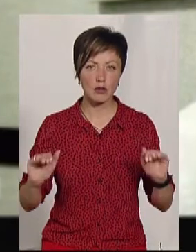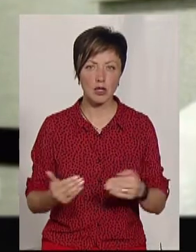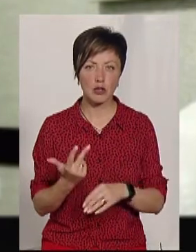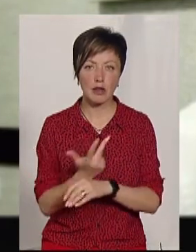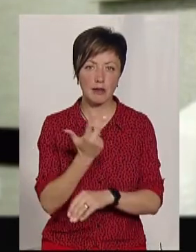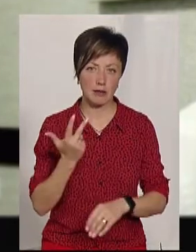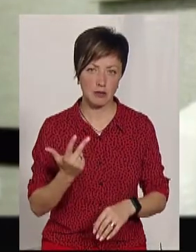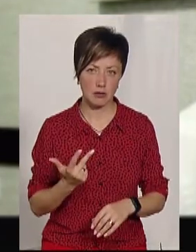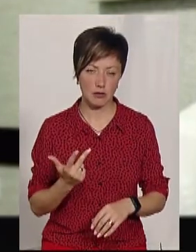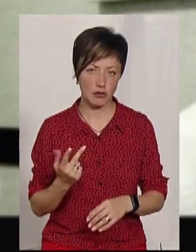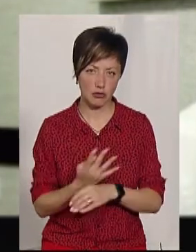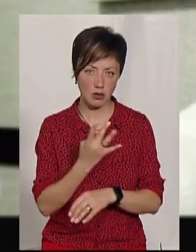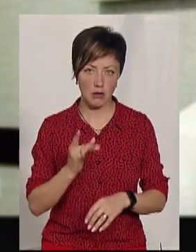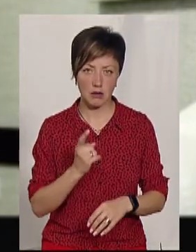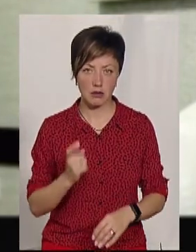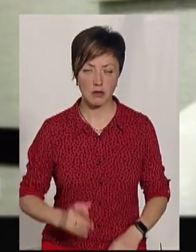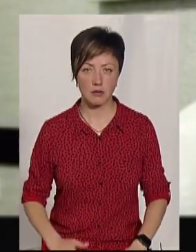зменшився в 3-4 рази.